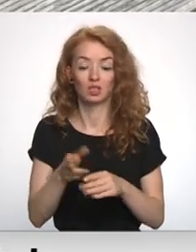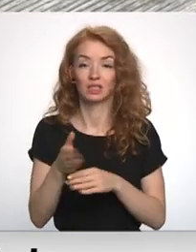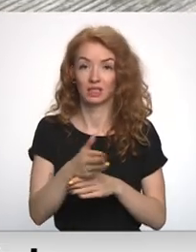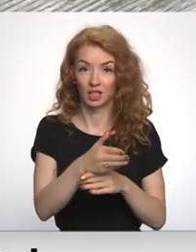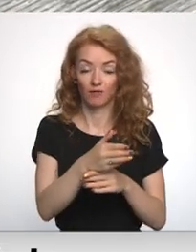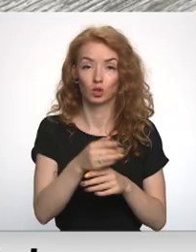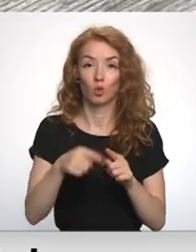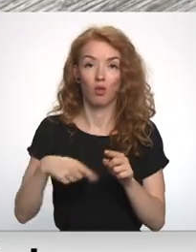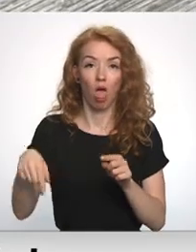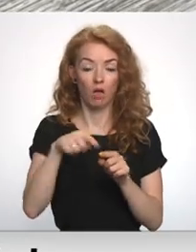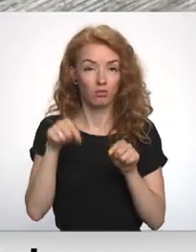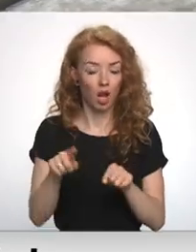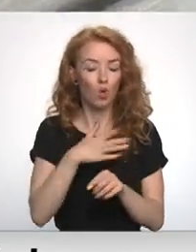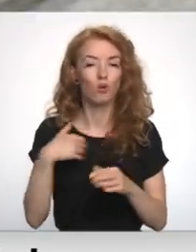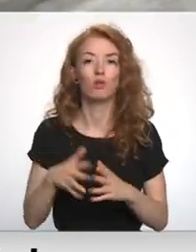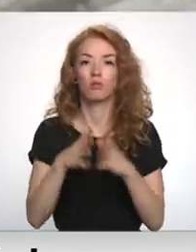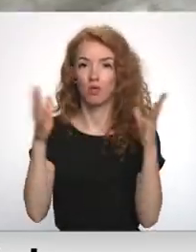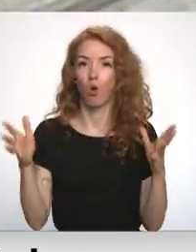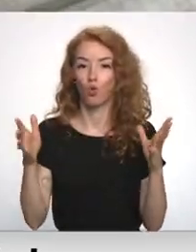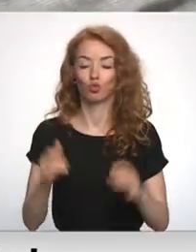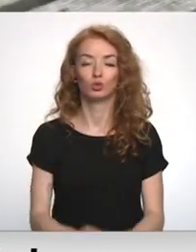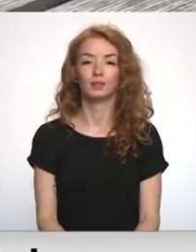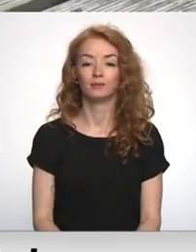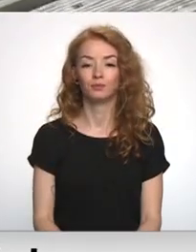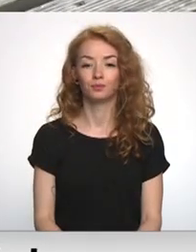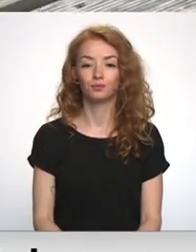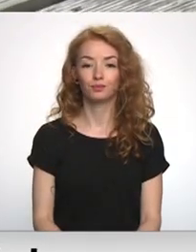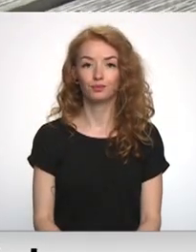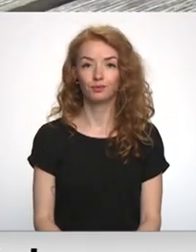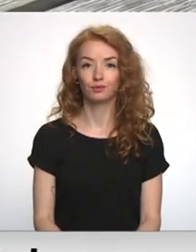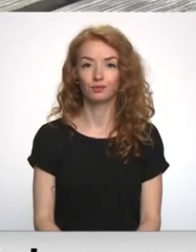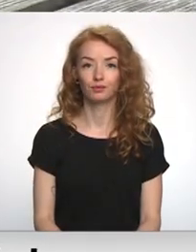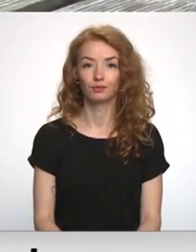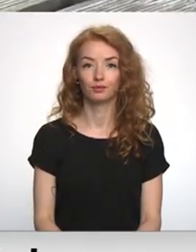zīves, kuru ezerā esot daudz. Sandra Leitāne, Andris Pāns, Vidzemes televīzija.